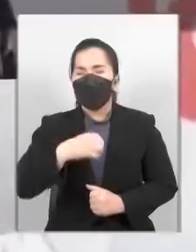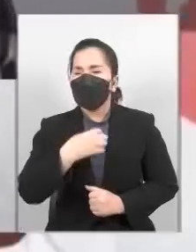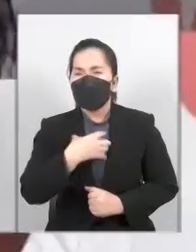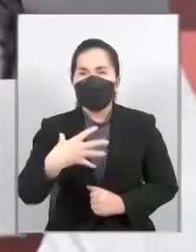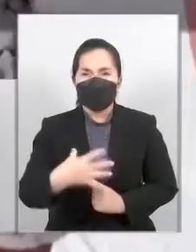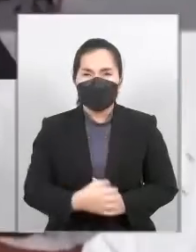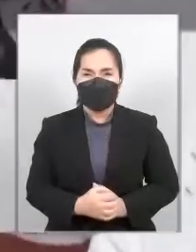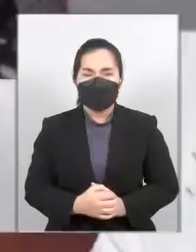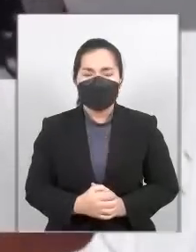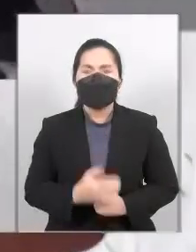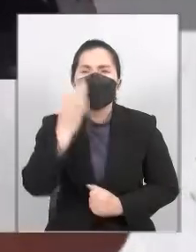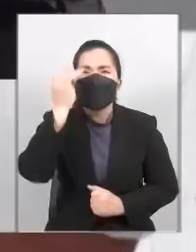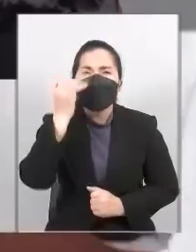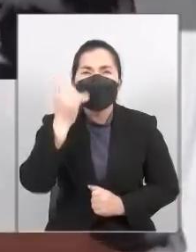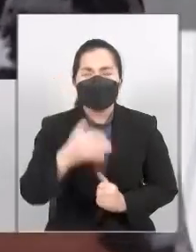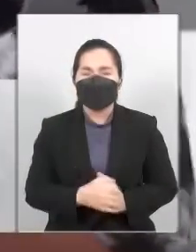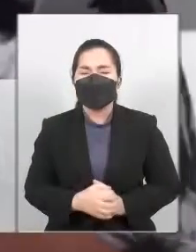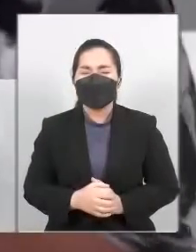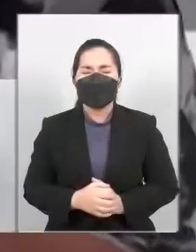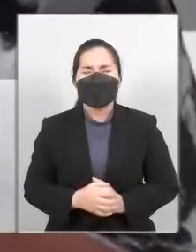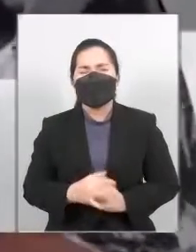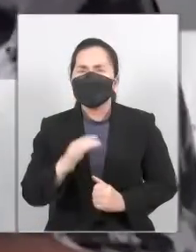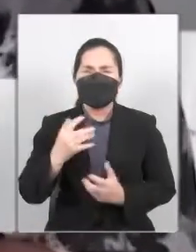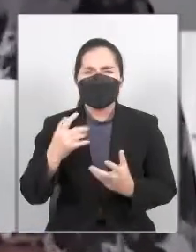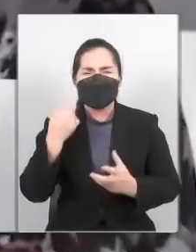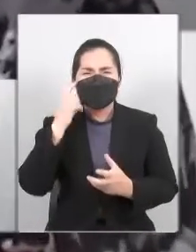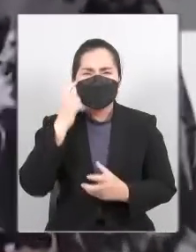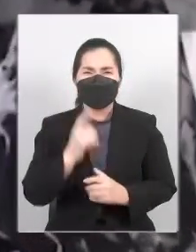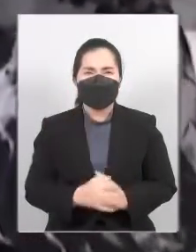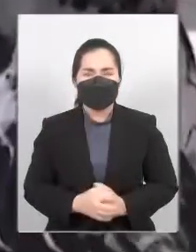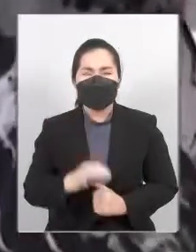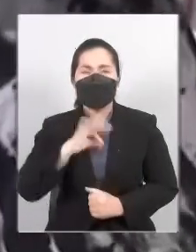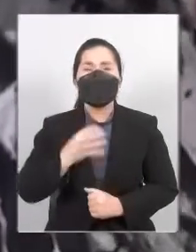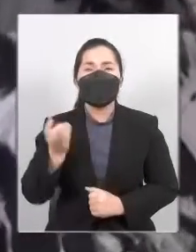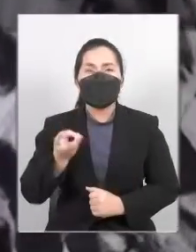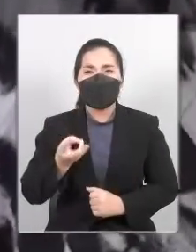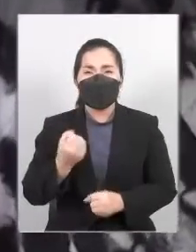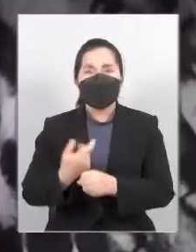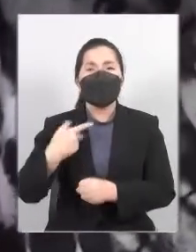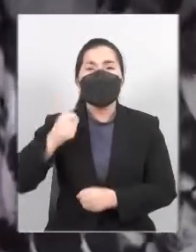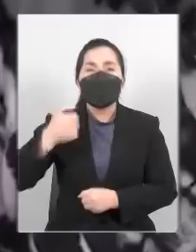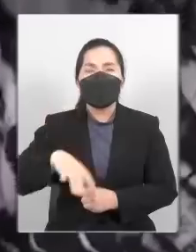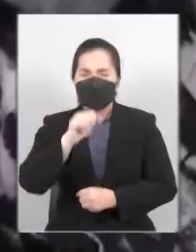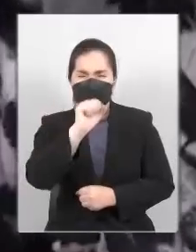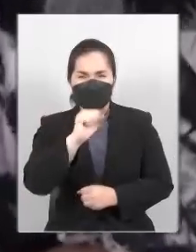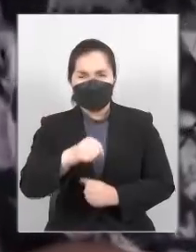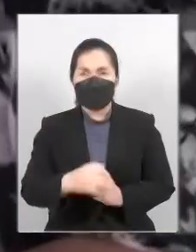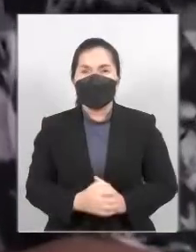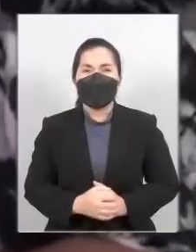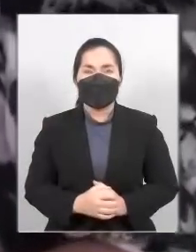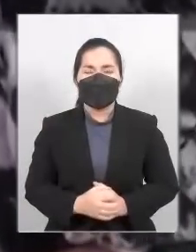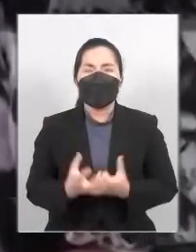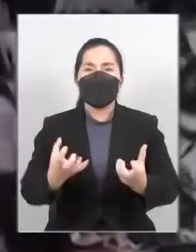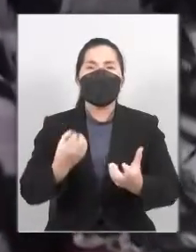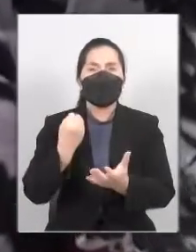ไมอ ่ ะ ไงก็ไม่รู้ คือมันน้อยเราไปอัดทำอะไรก็ไม่ได้เนาะข้าวของก็แพ